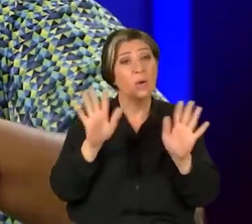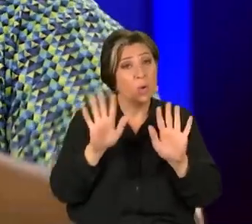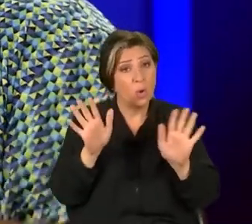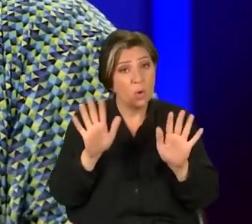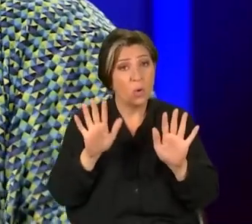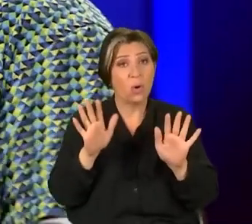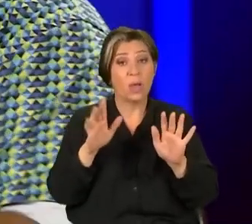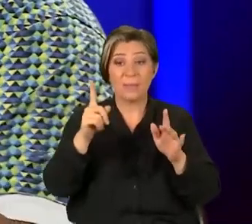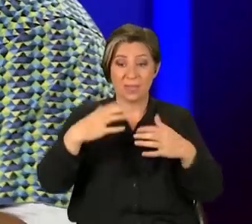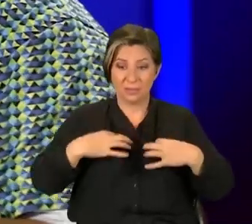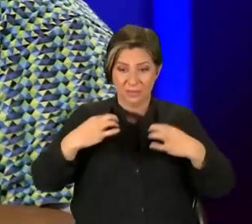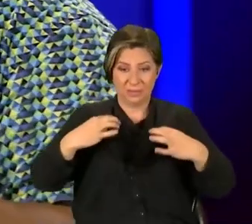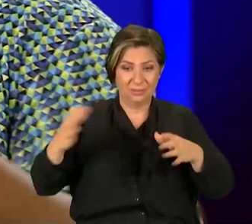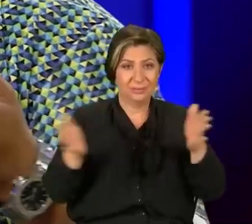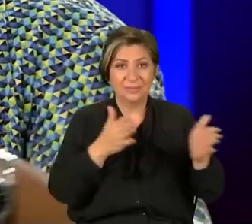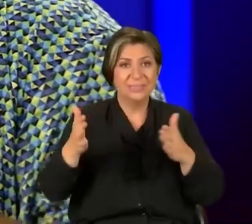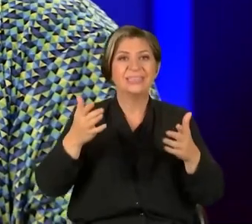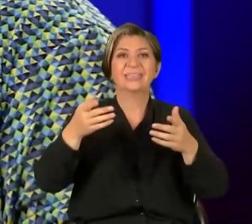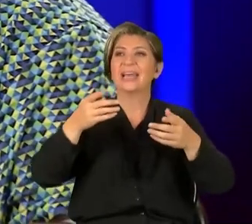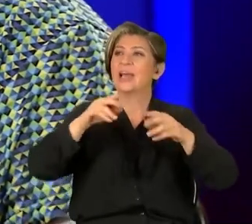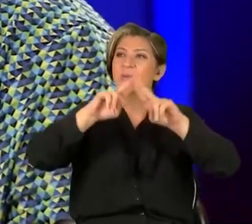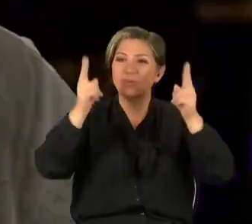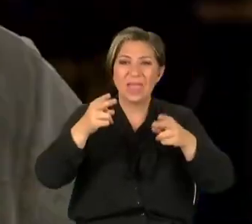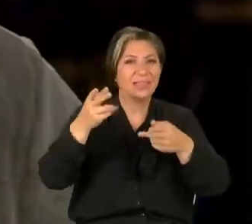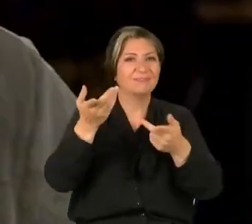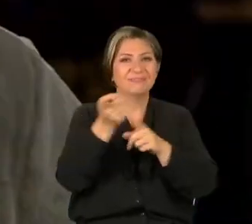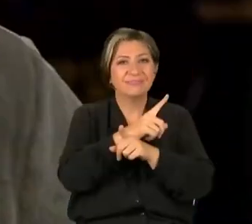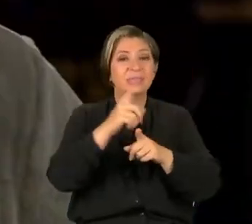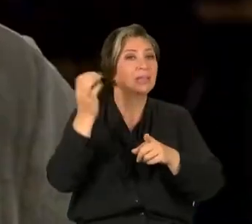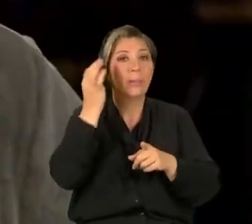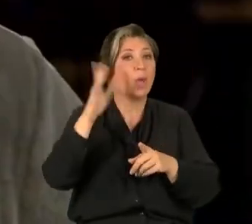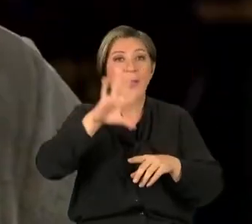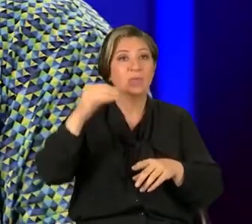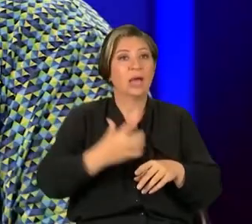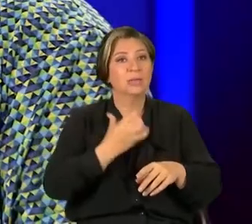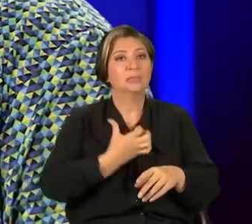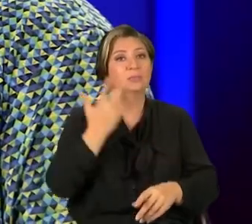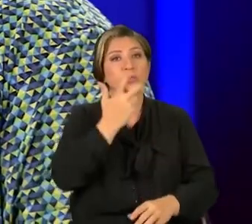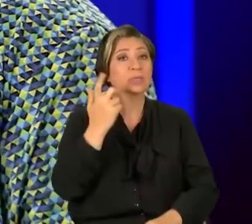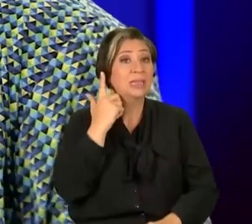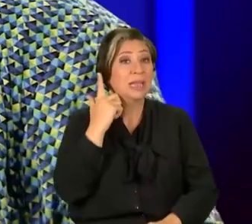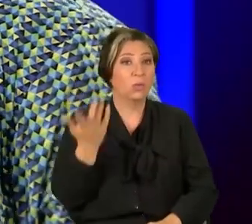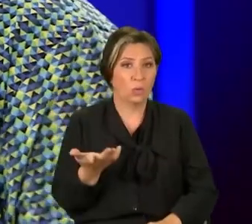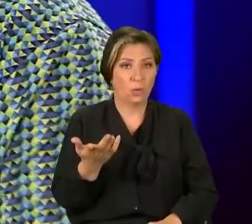tekstil atölyesi ve hiçbir sanayide yani hepsi arabesk dinleniyor